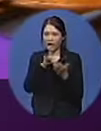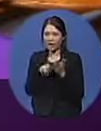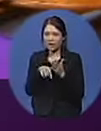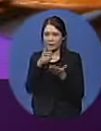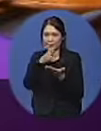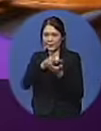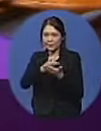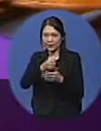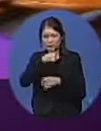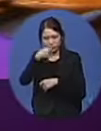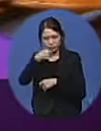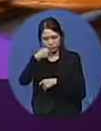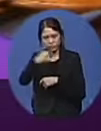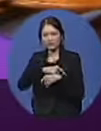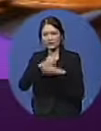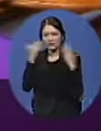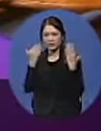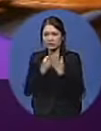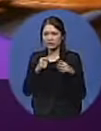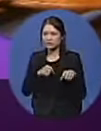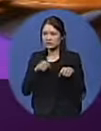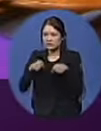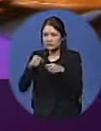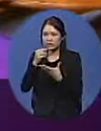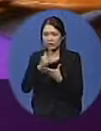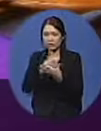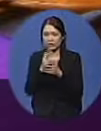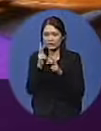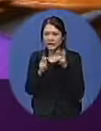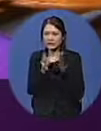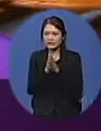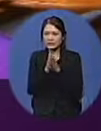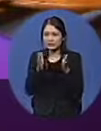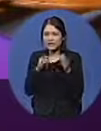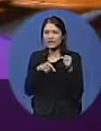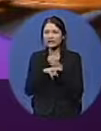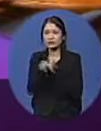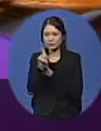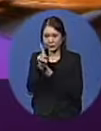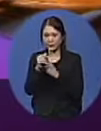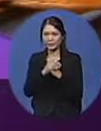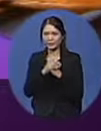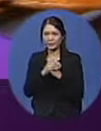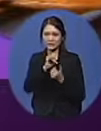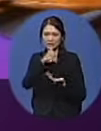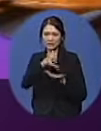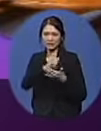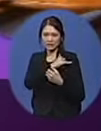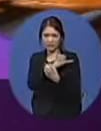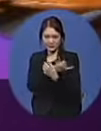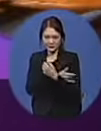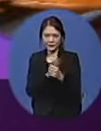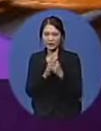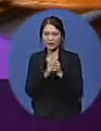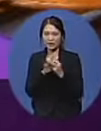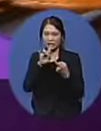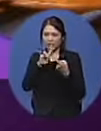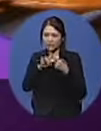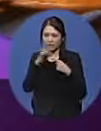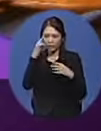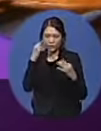입법 과정을 완료하고 지체 없이 사업에 착수할 수 있었던 것은 인성교육의 필요성에 대한 사회적